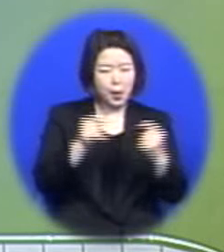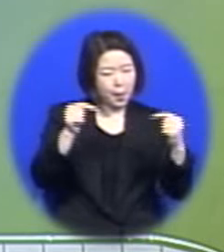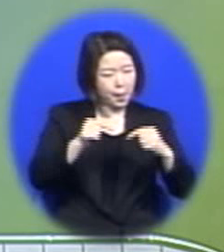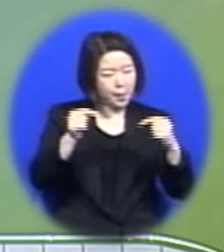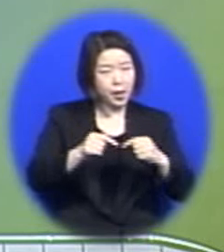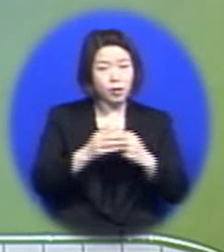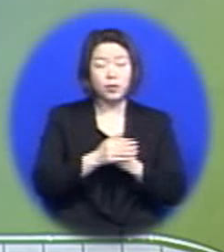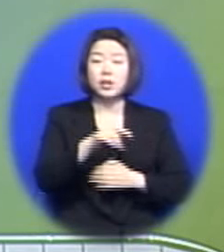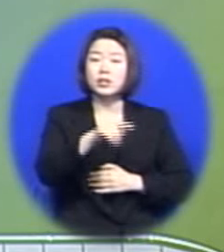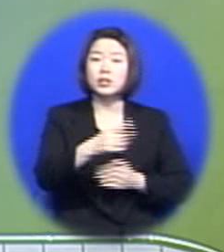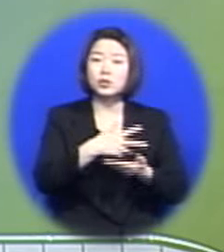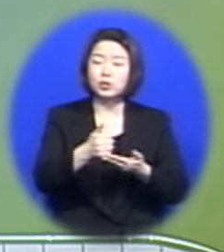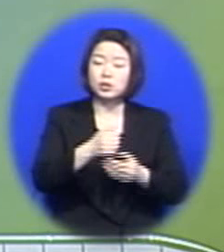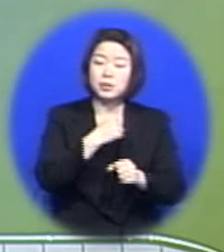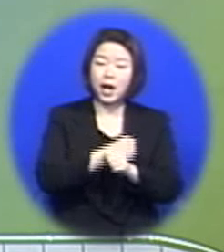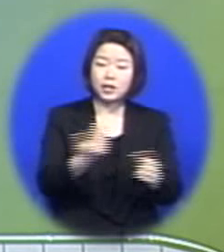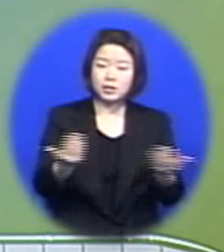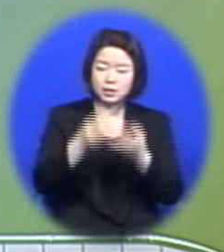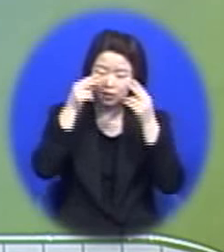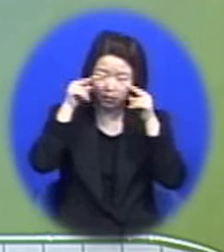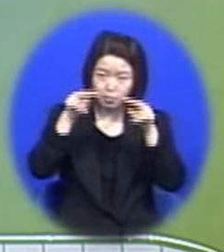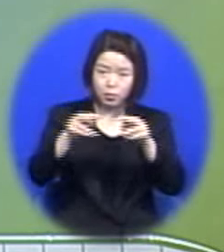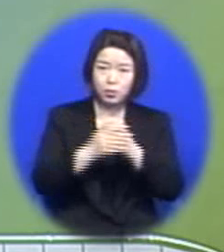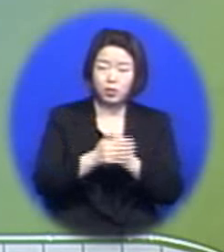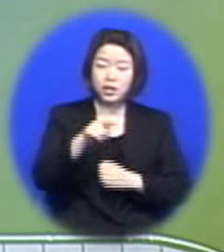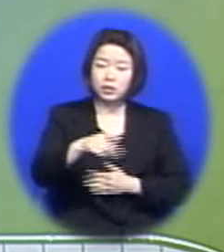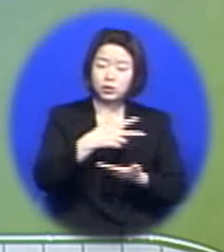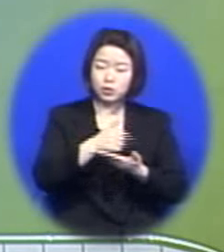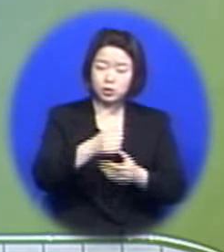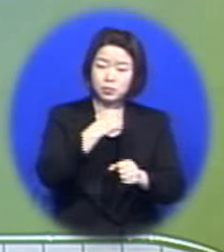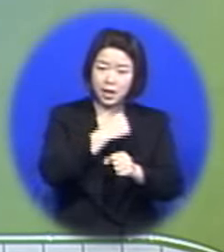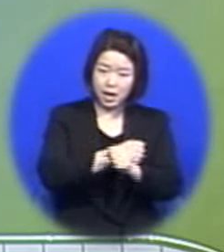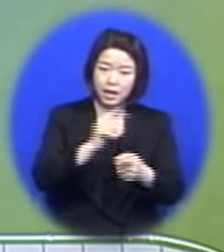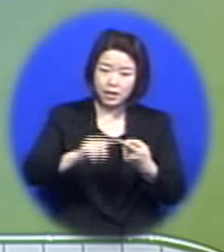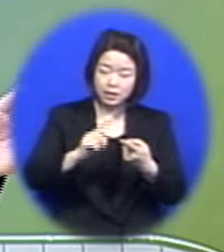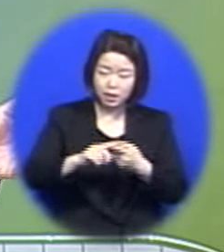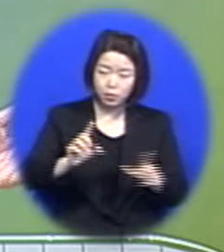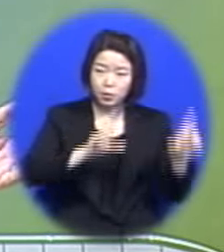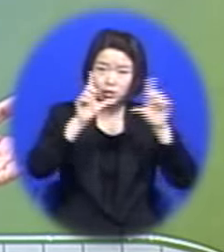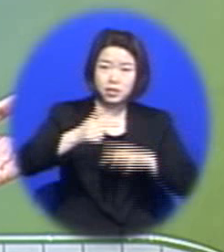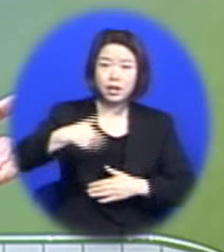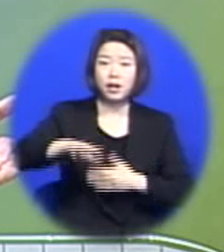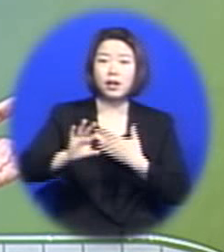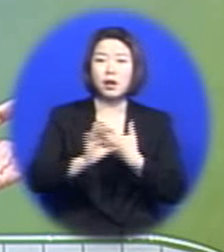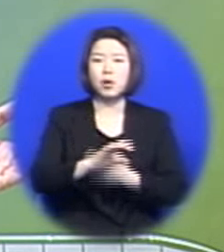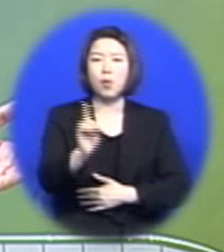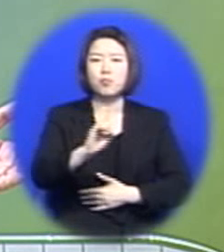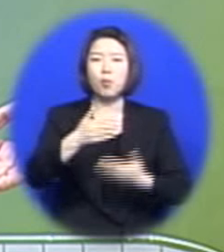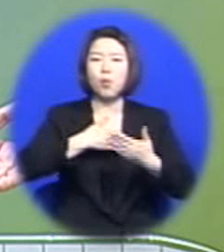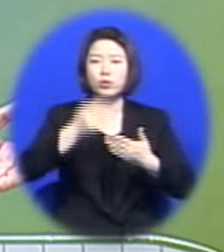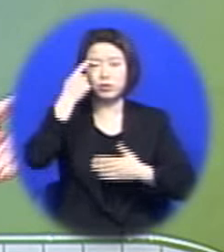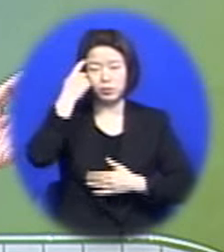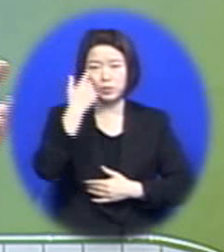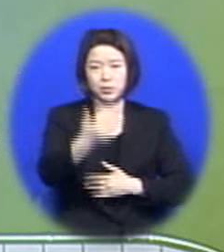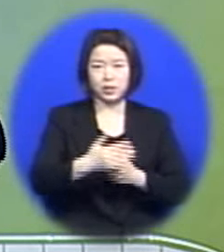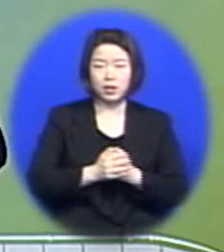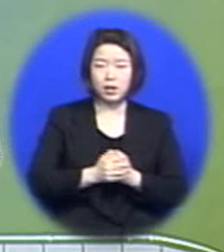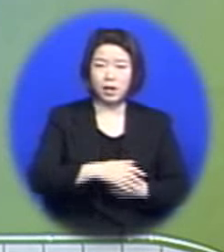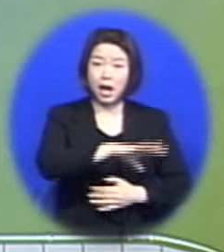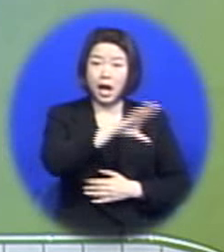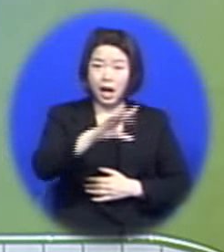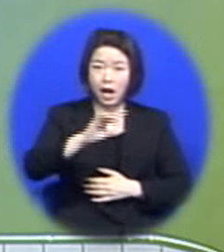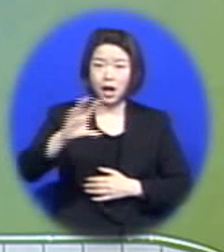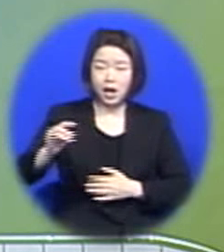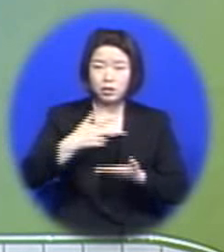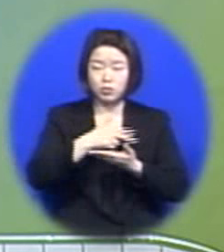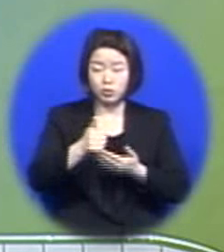그 주님이 하시는 것을 바라보고 그 주님이 하라는 대로 살면 뭐가 두려워요? 때때로